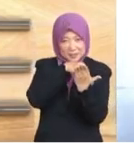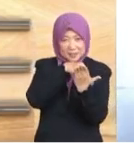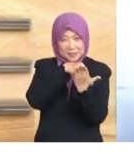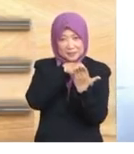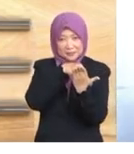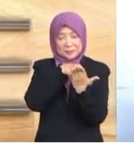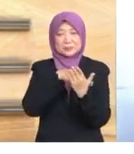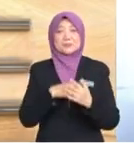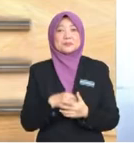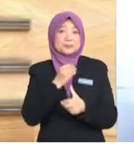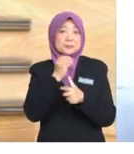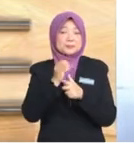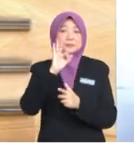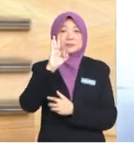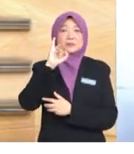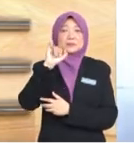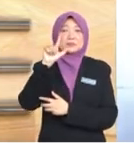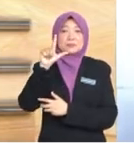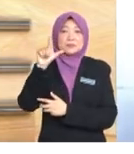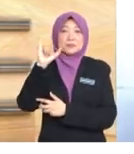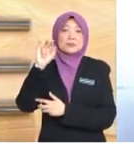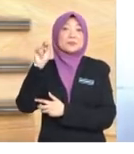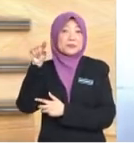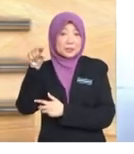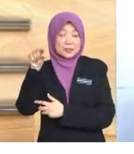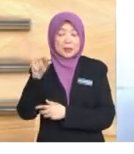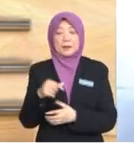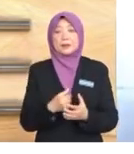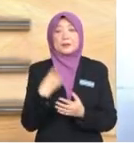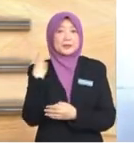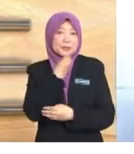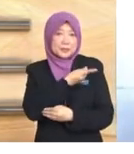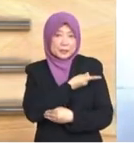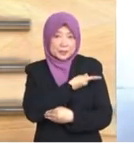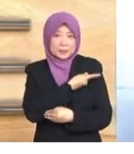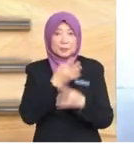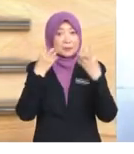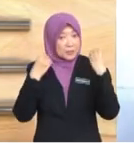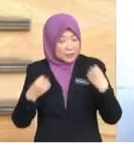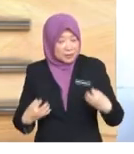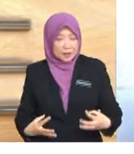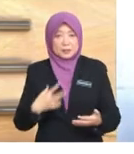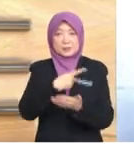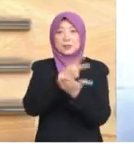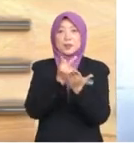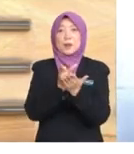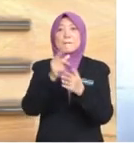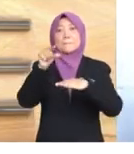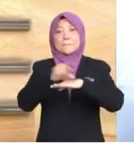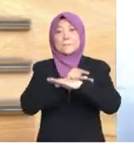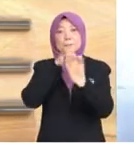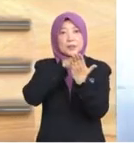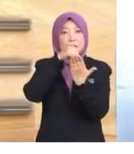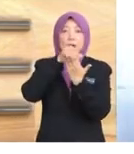Filling ataupun inti. Okey, kita hias kek menggunakan inti. Ha, itulah dia 4